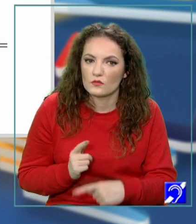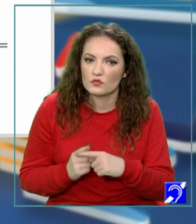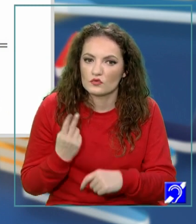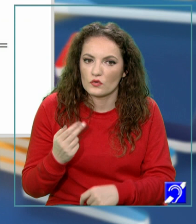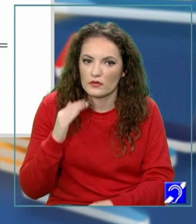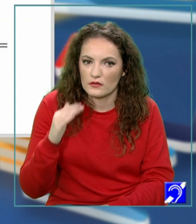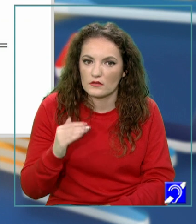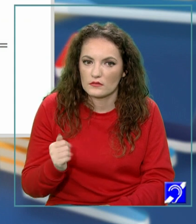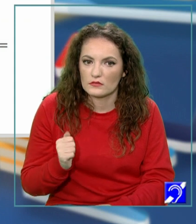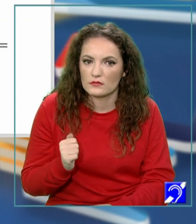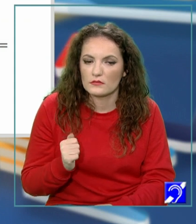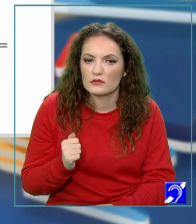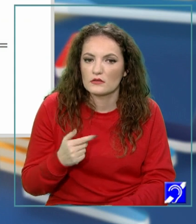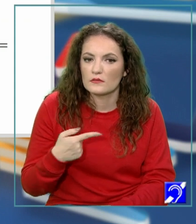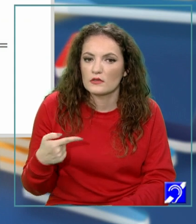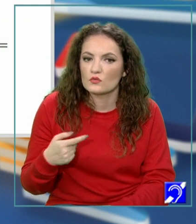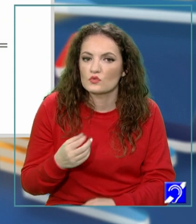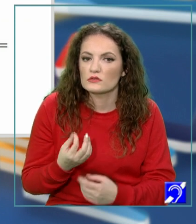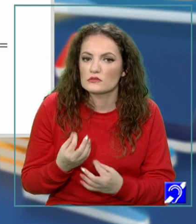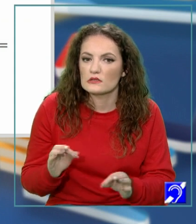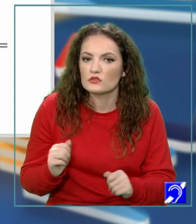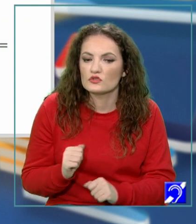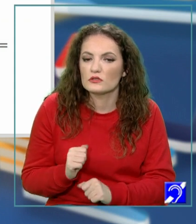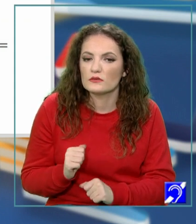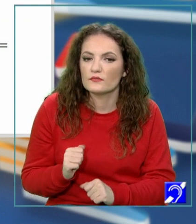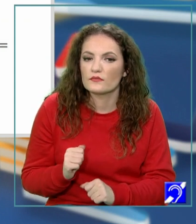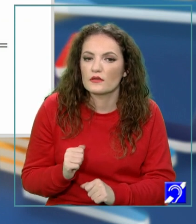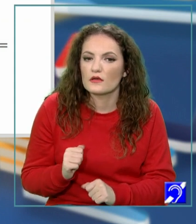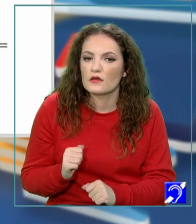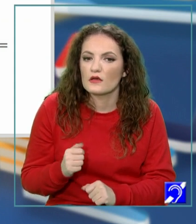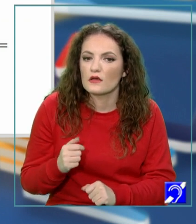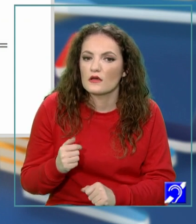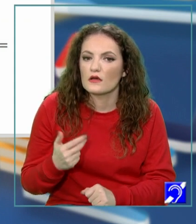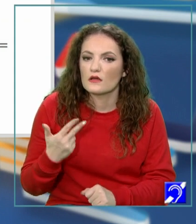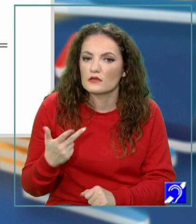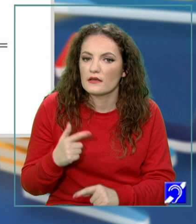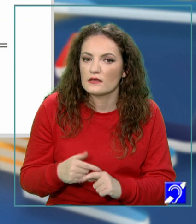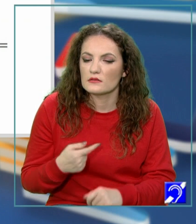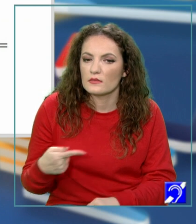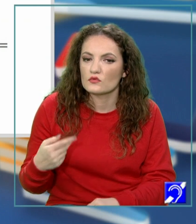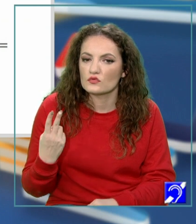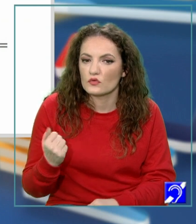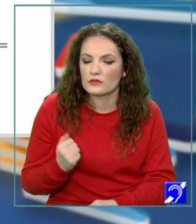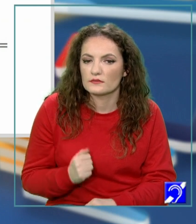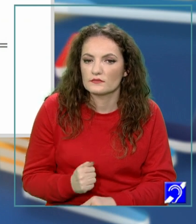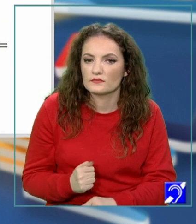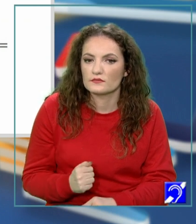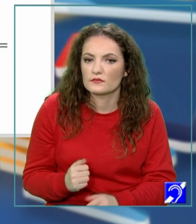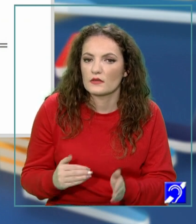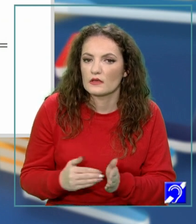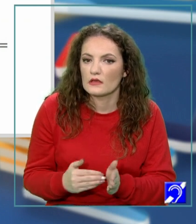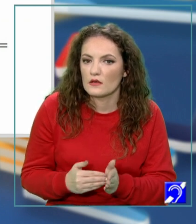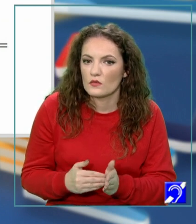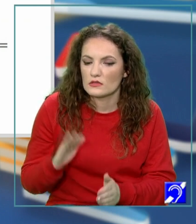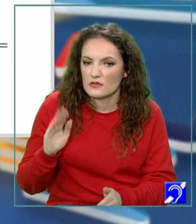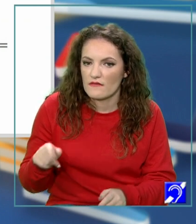supra x minus 1 pe lângă x plus 1, minus 3x minus 2 supra x plus 1. Trebuie să aducem la același numitor ca să putem